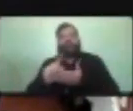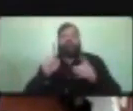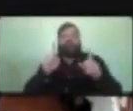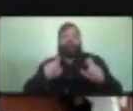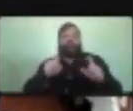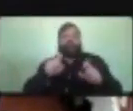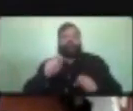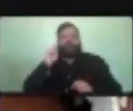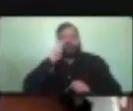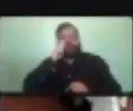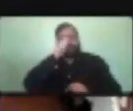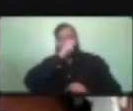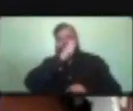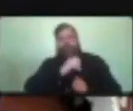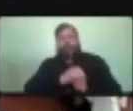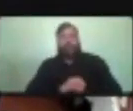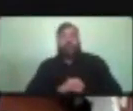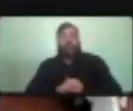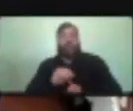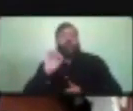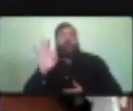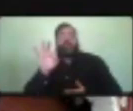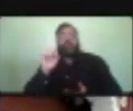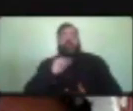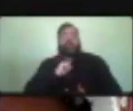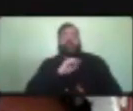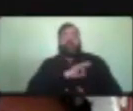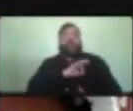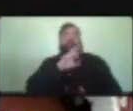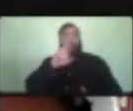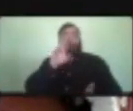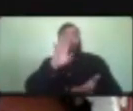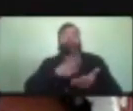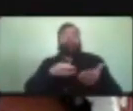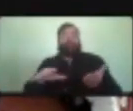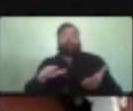Tutapatia wanafunzi nafasi ama fursa ya kuchagua